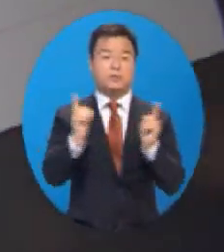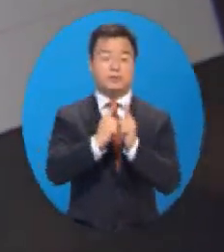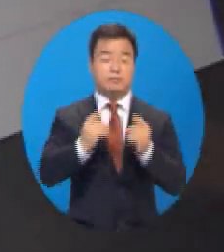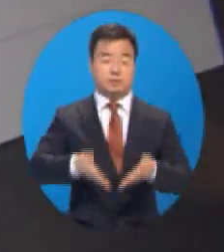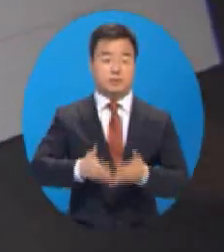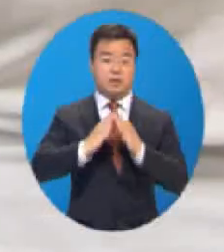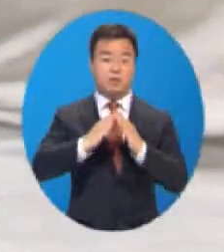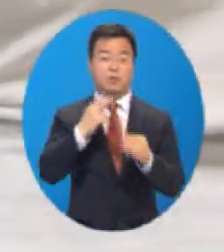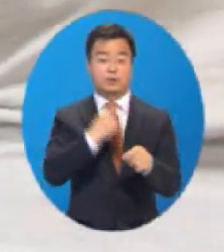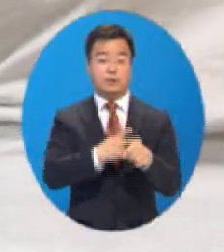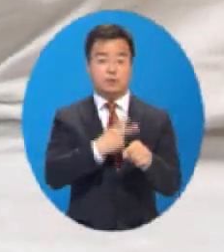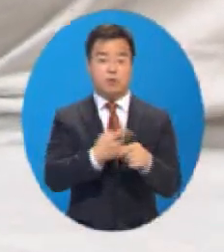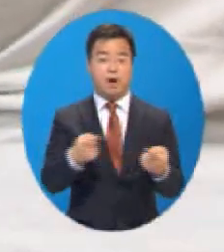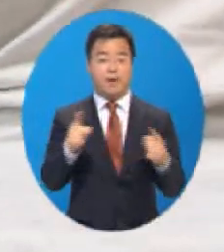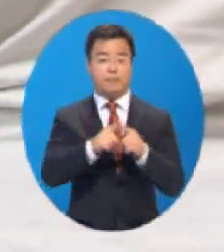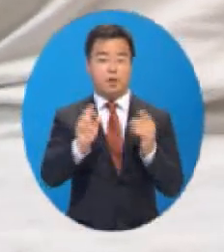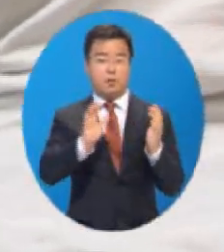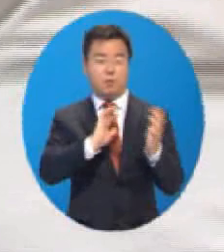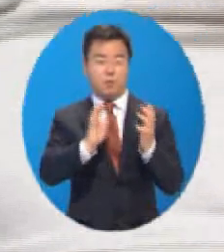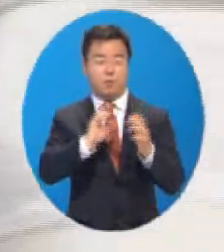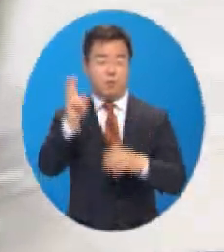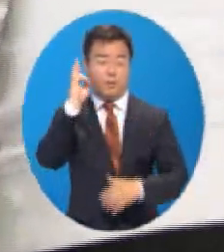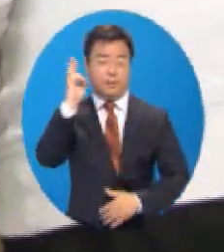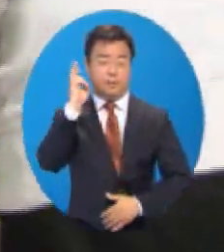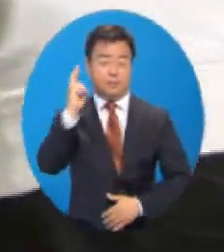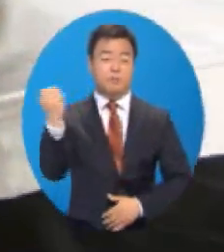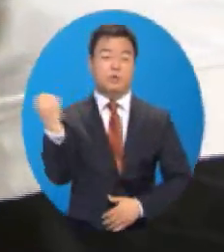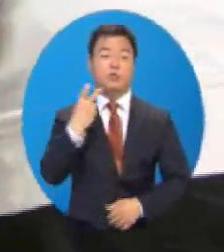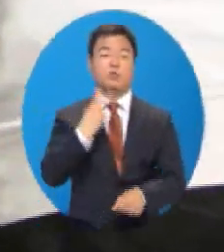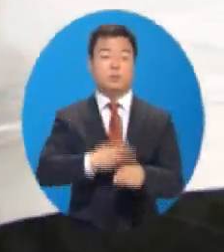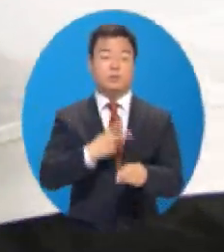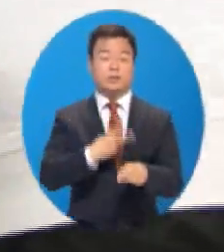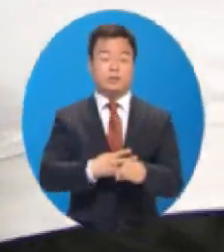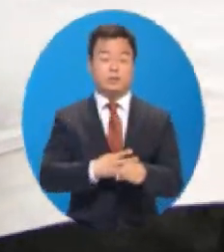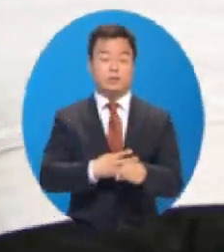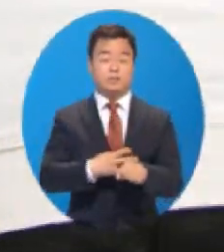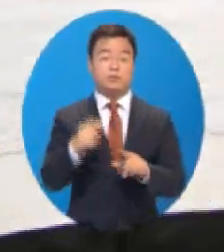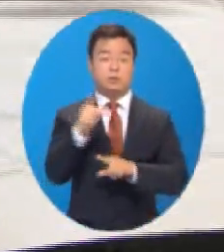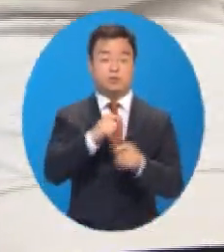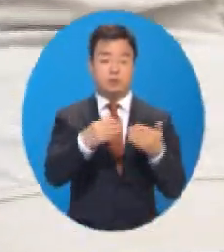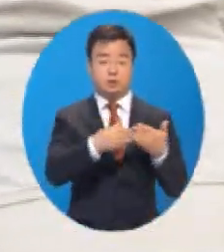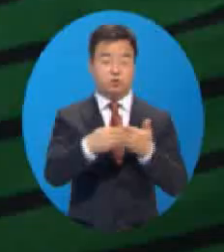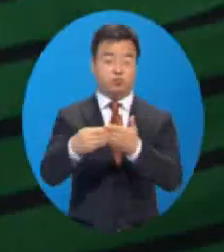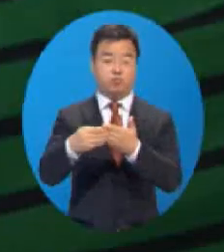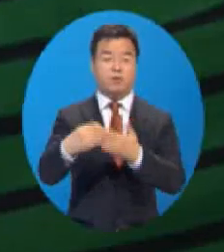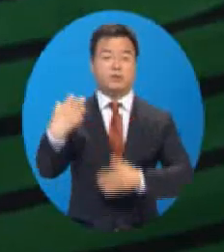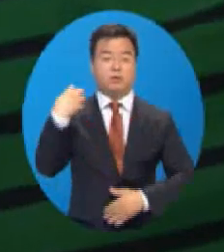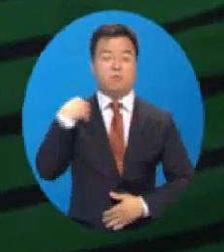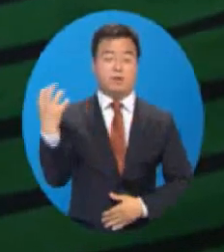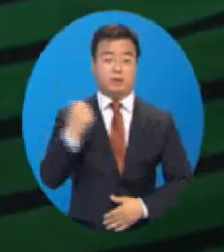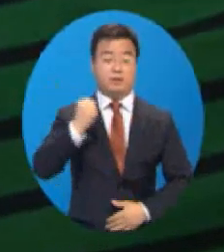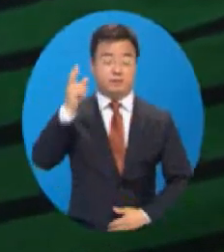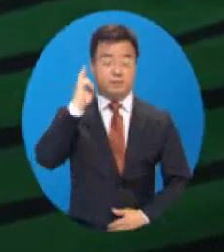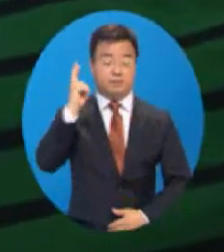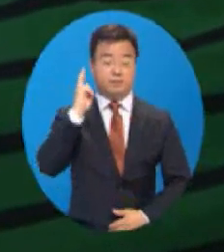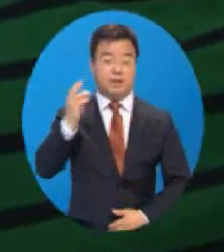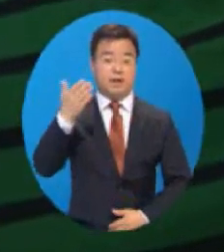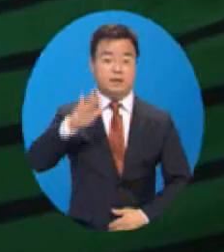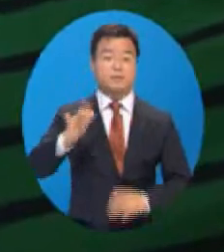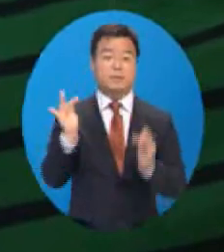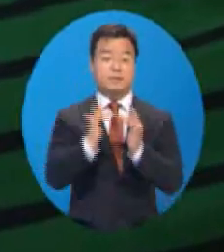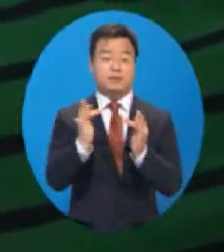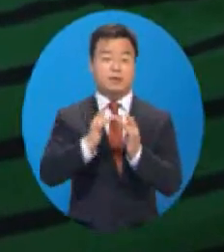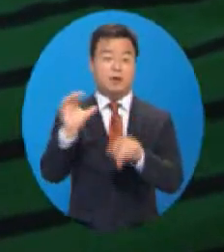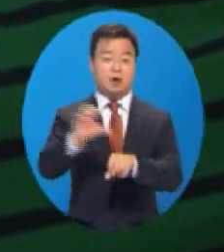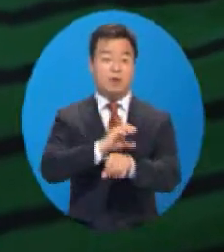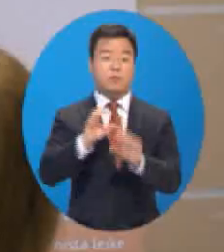선생님과 의논하게 될 것입니다. 그리고 선생님은 멘토의 역할을 하게 되겠죠. 그러나 컴퓨터와 인터넷으로